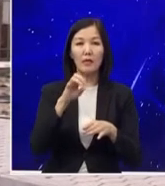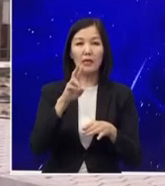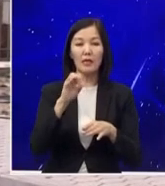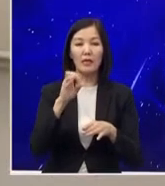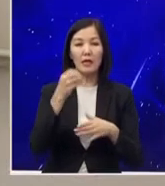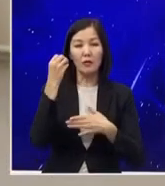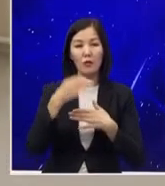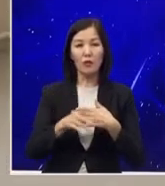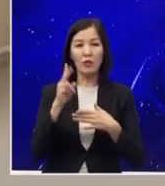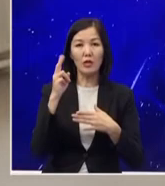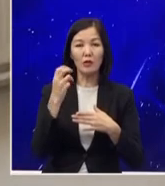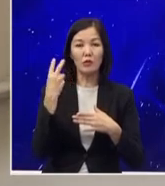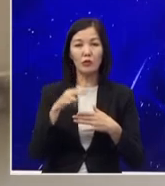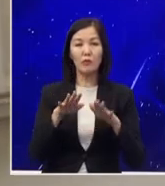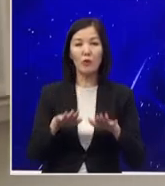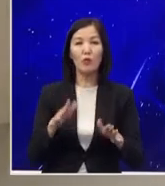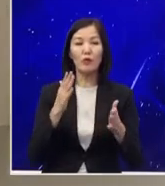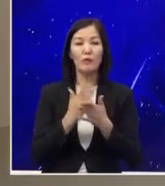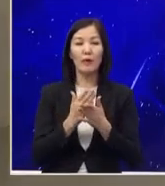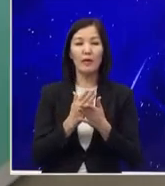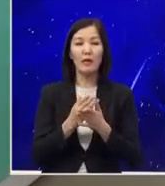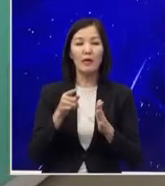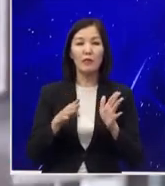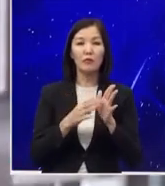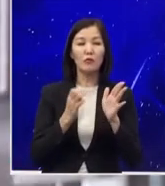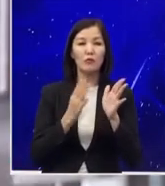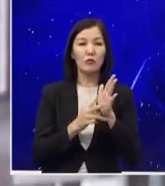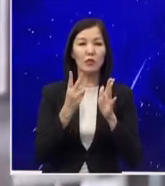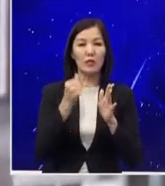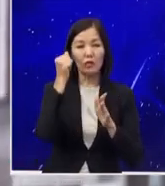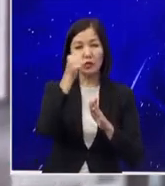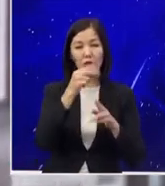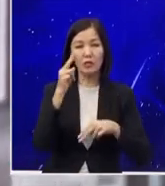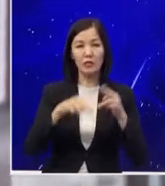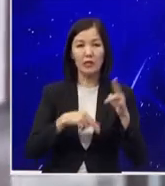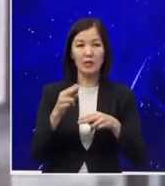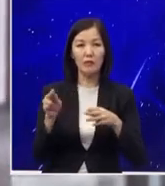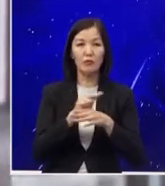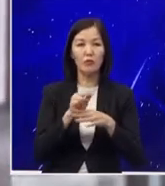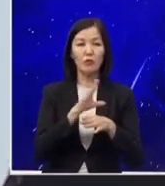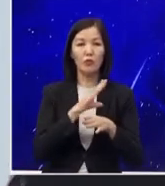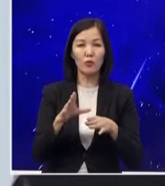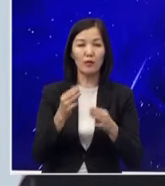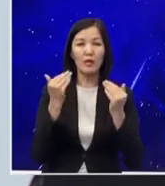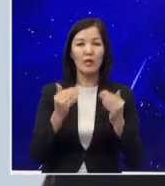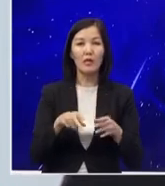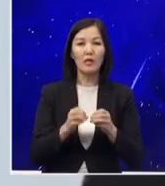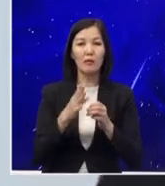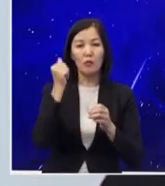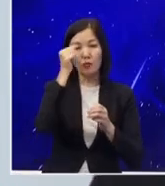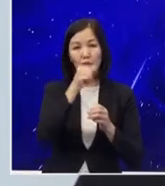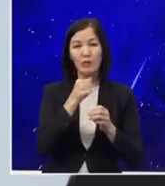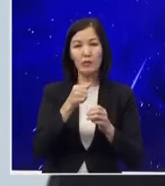орталық, 220 жатын орынды мекеме. 1992 жылы салынып, содан мардымды жөндеу көрмеген. Тек 2015